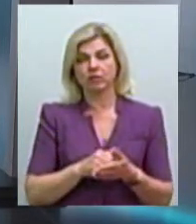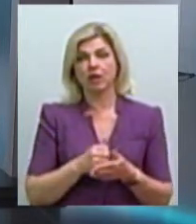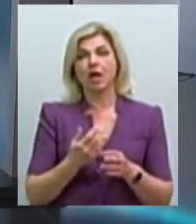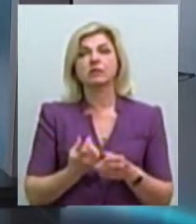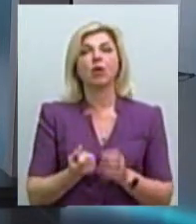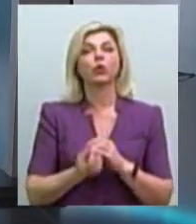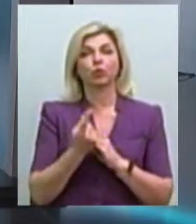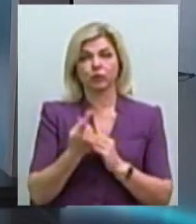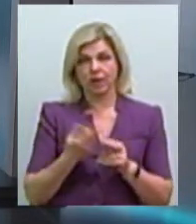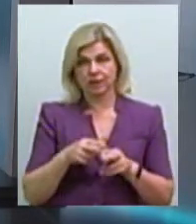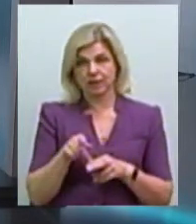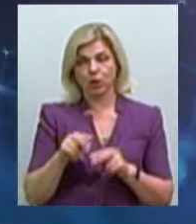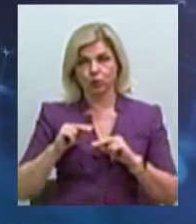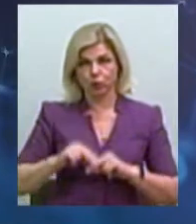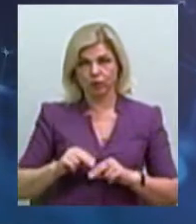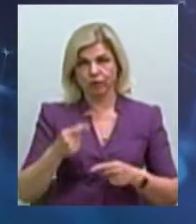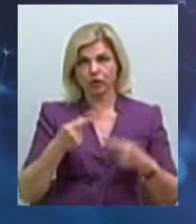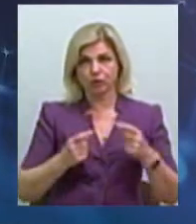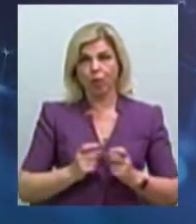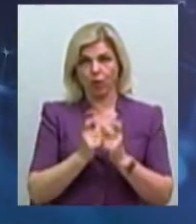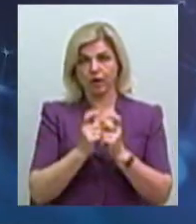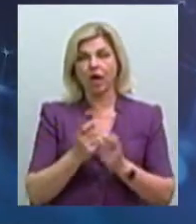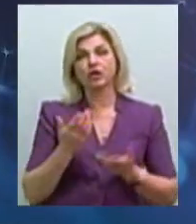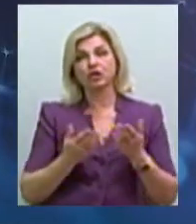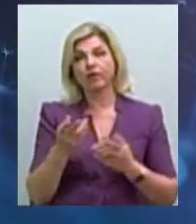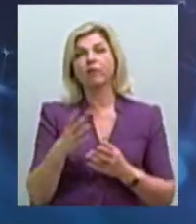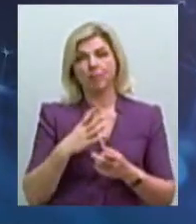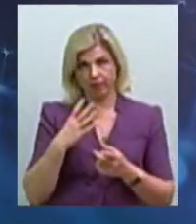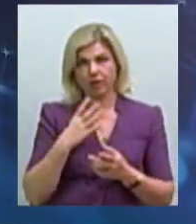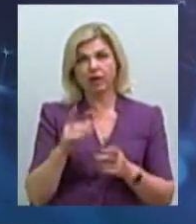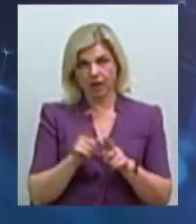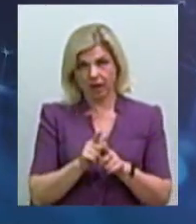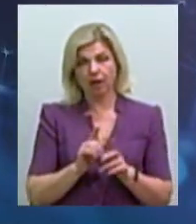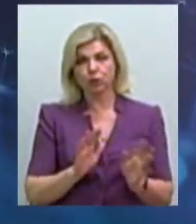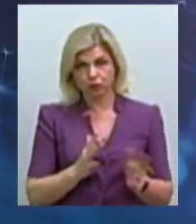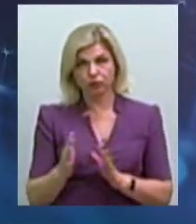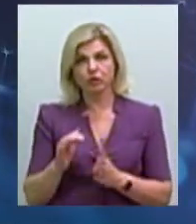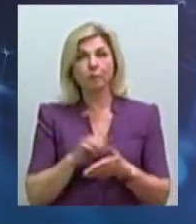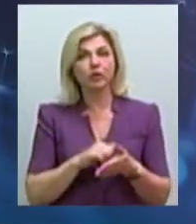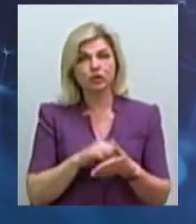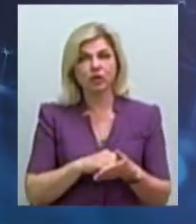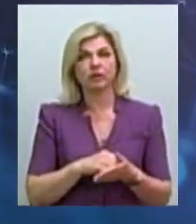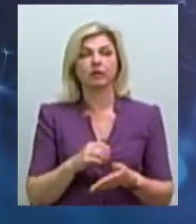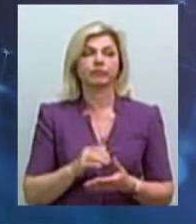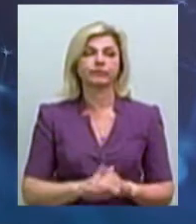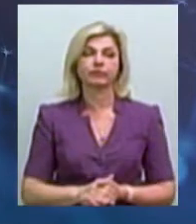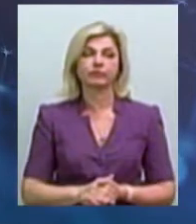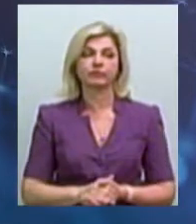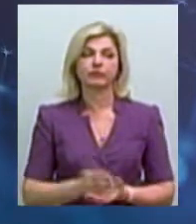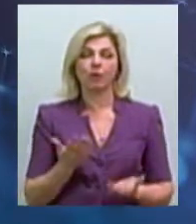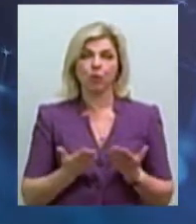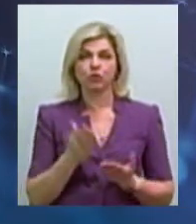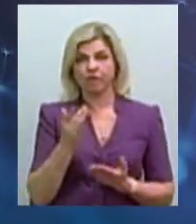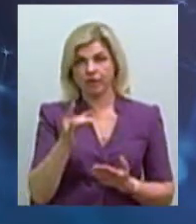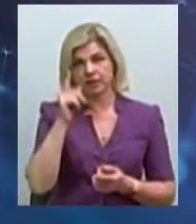якої виник цей трудовий спір. Чи зустрічалися вам раніше саме такі причини і, можливо, знаєте,